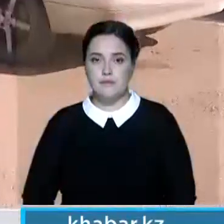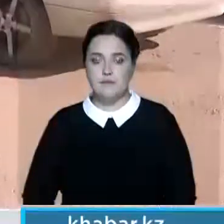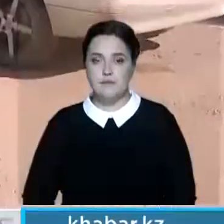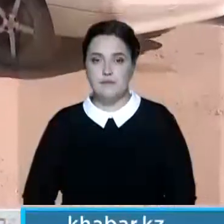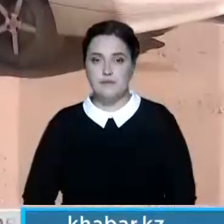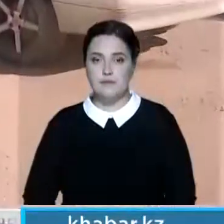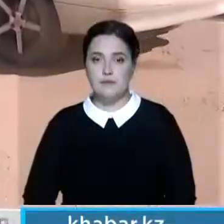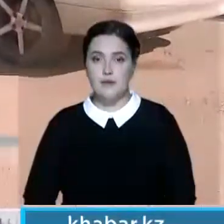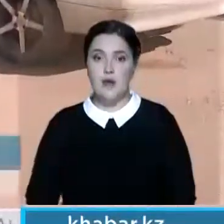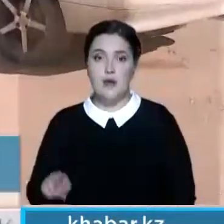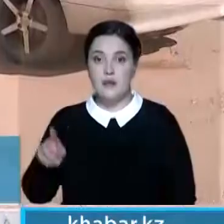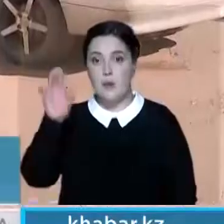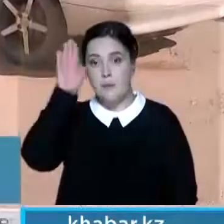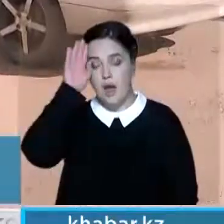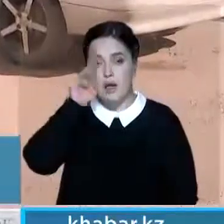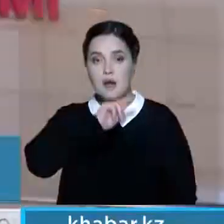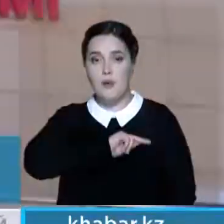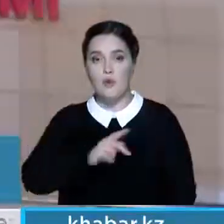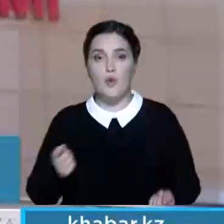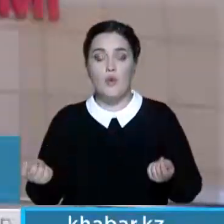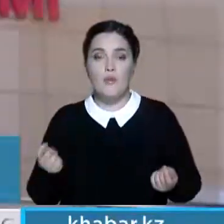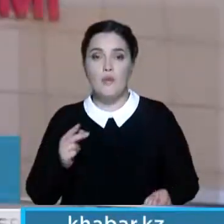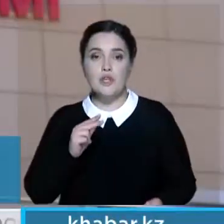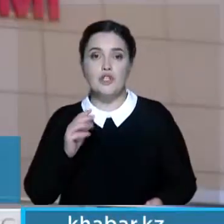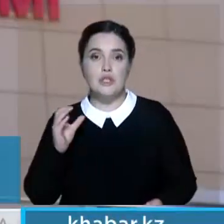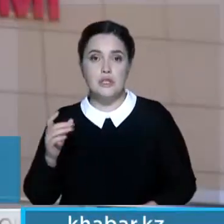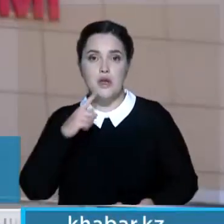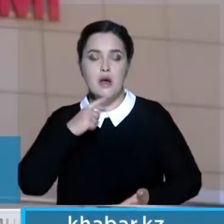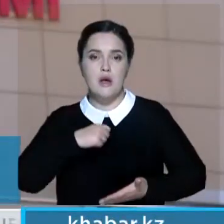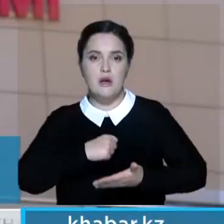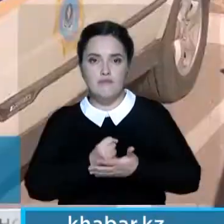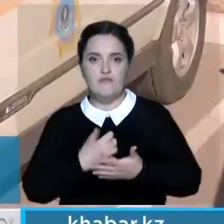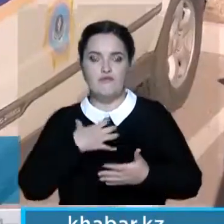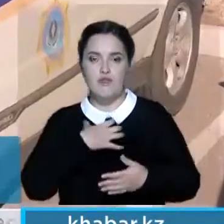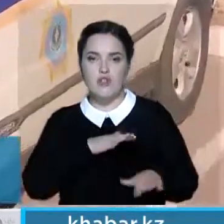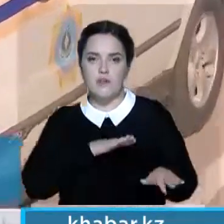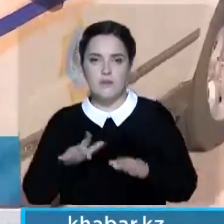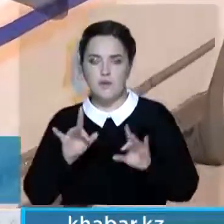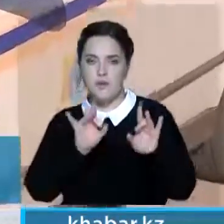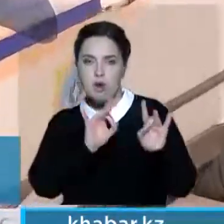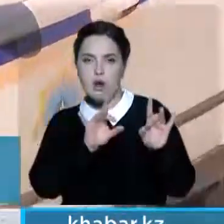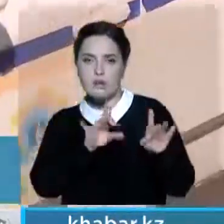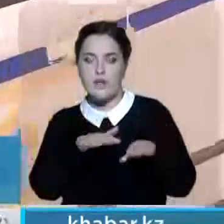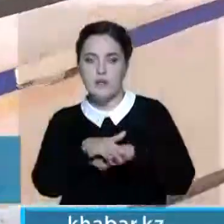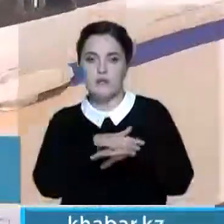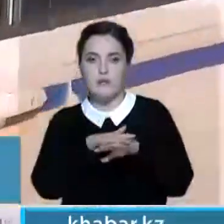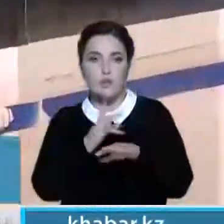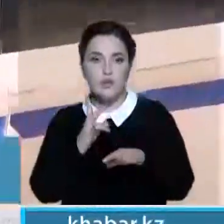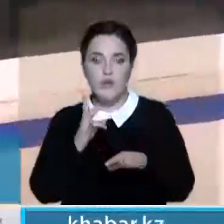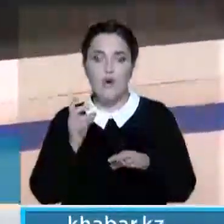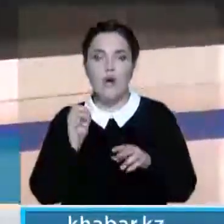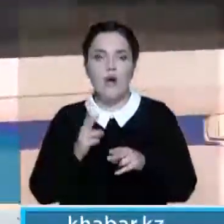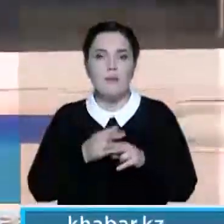За этими парнями, которые работают в управлении ПЧС района, закреплена важная миссия – рассказать жителям, как обезопасить свой дом